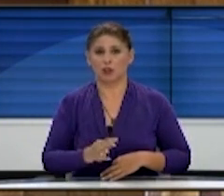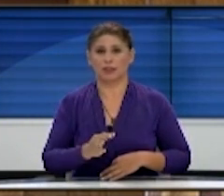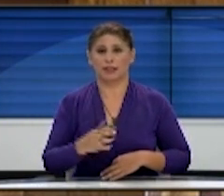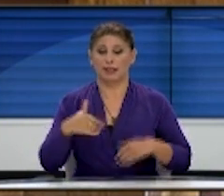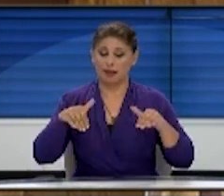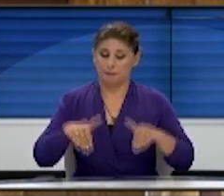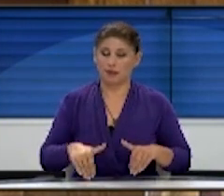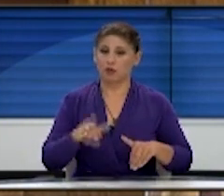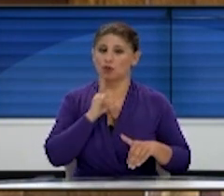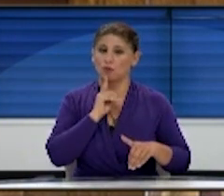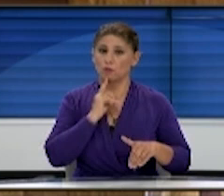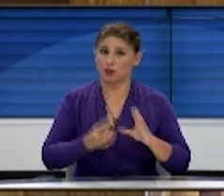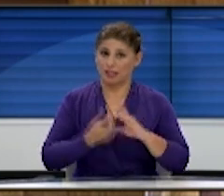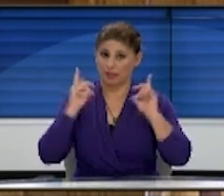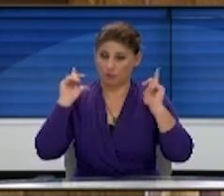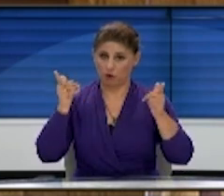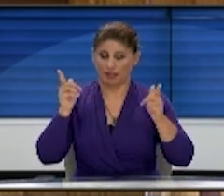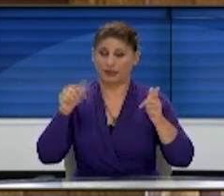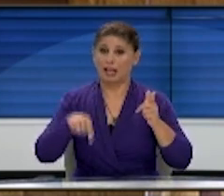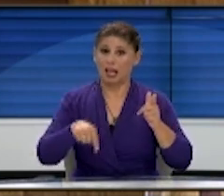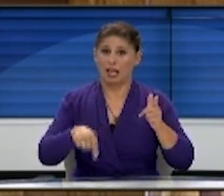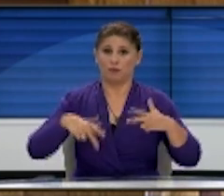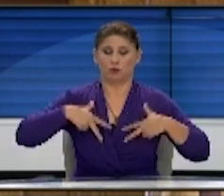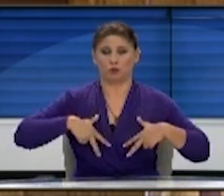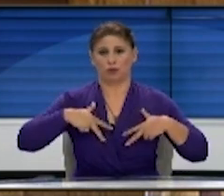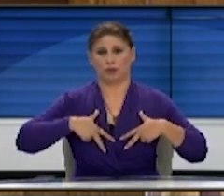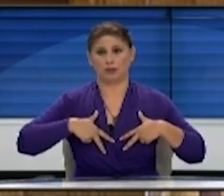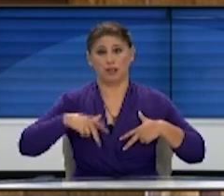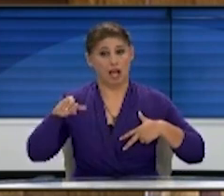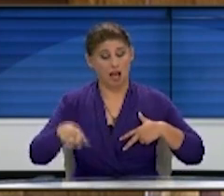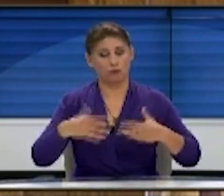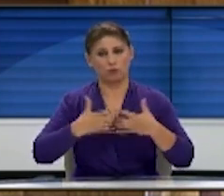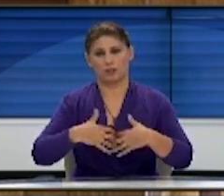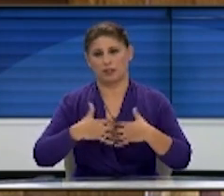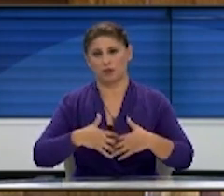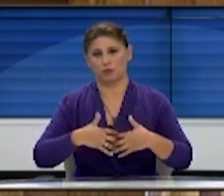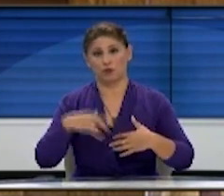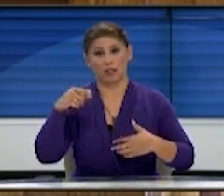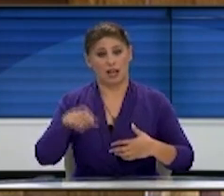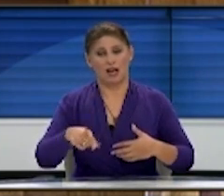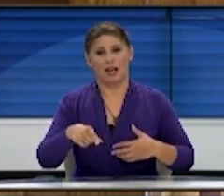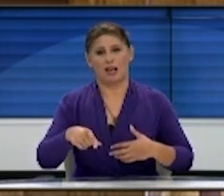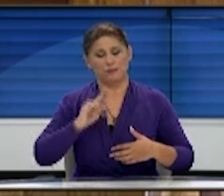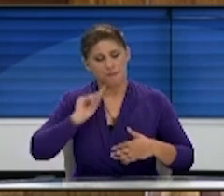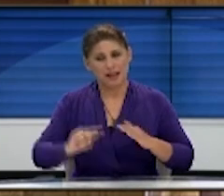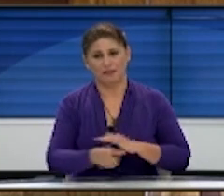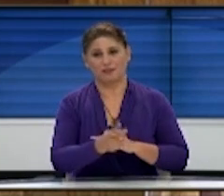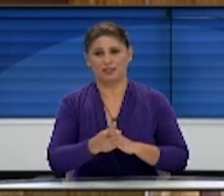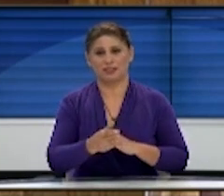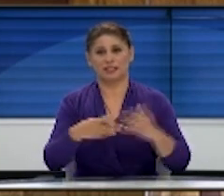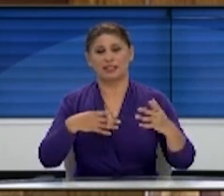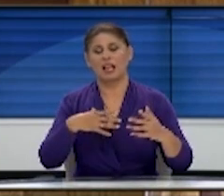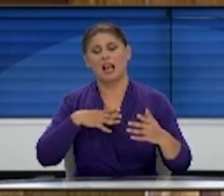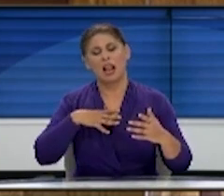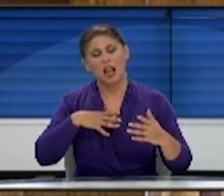και υπηρετείτε, όπως και η Νέα Δημοκρατία, αυτό το κράτος, αυτούς τους μηχανισμούς, αυτή την παραβίαση